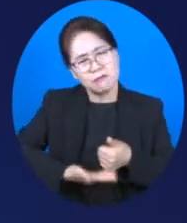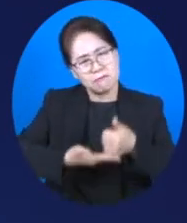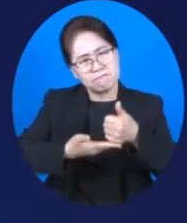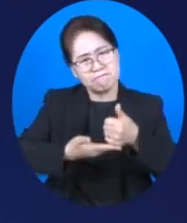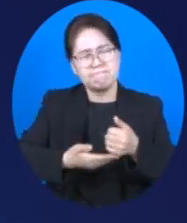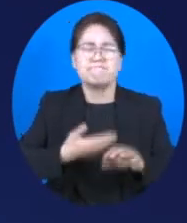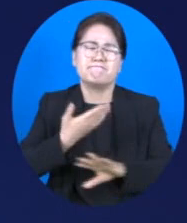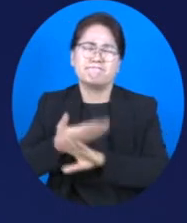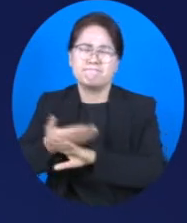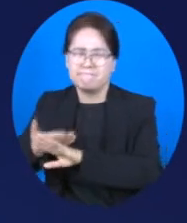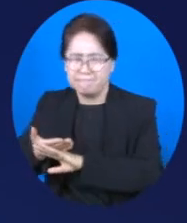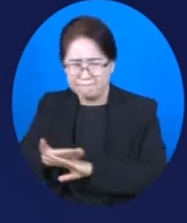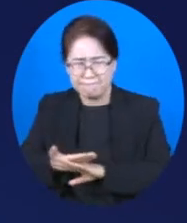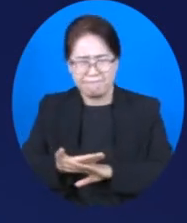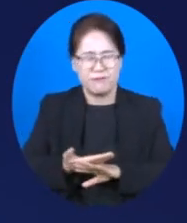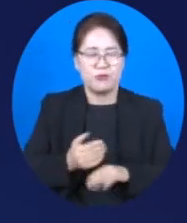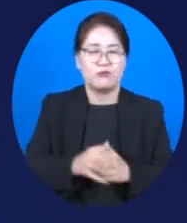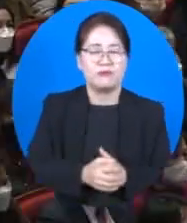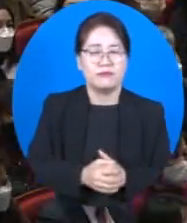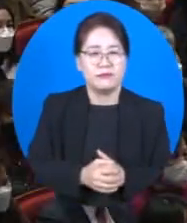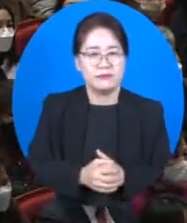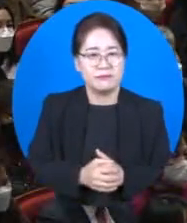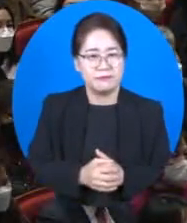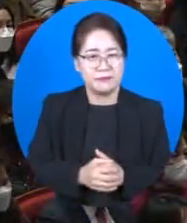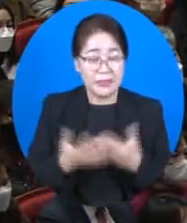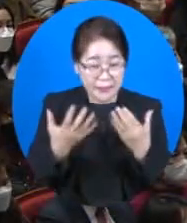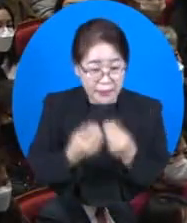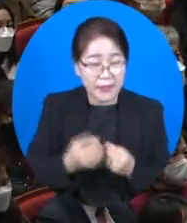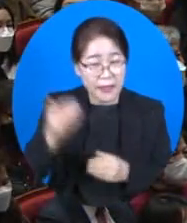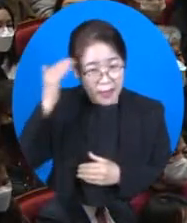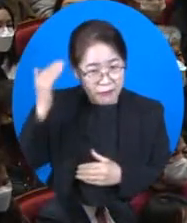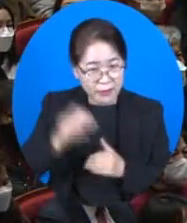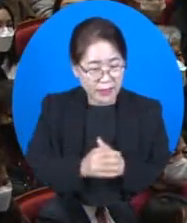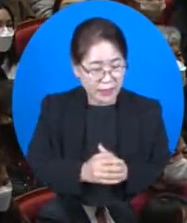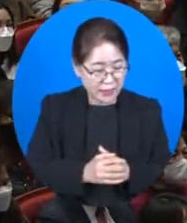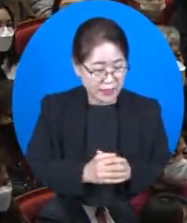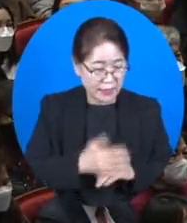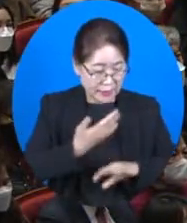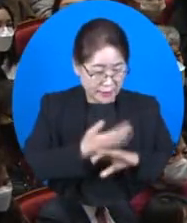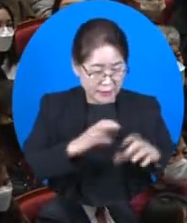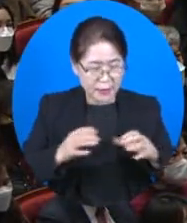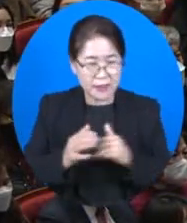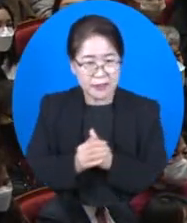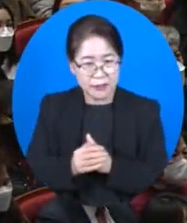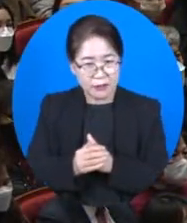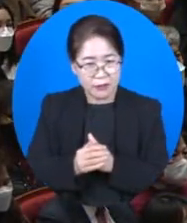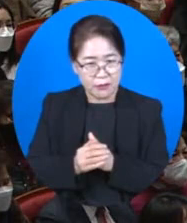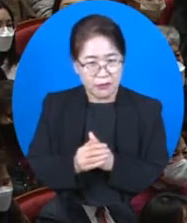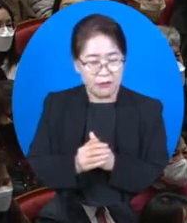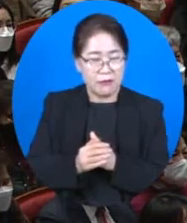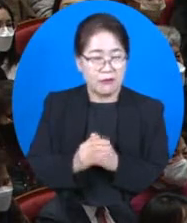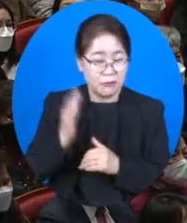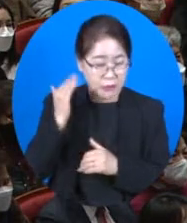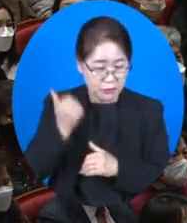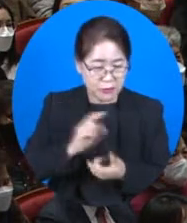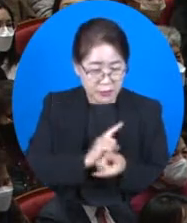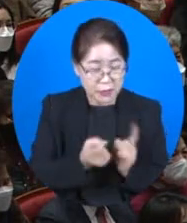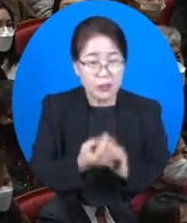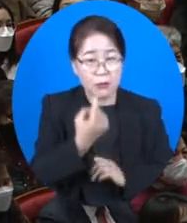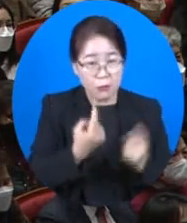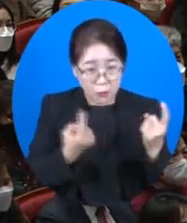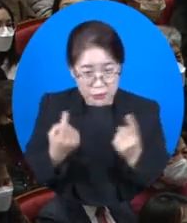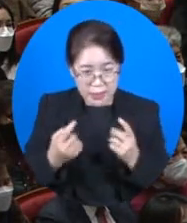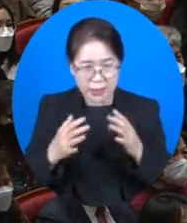달라지기 때문에 그렇습니다. 여러분, 우리나라에도 보게 되면 각국에서 온 대사들이 참 많이 있습니다. 얼핏 보게